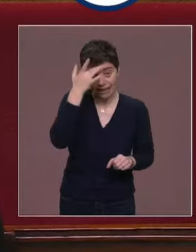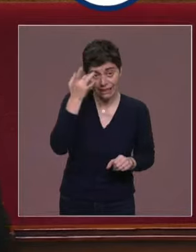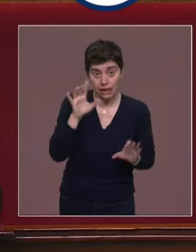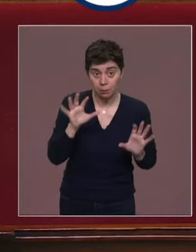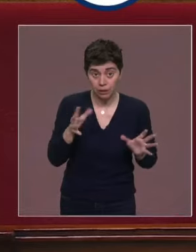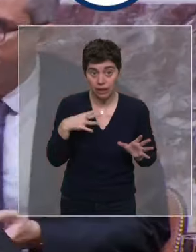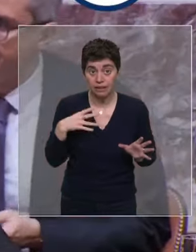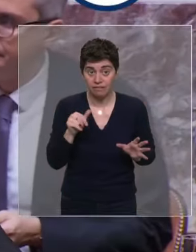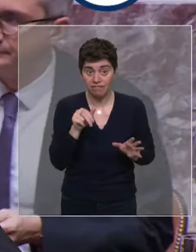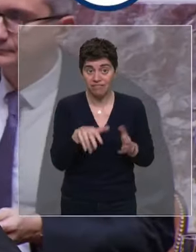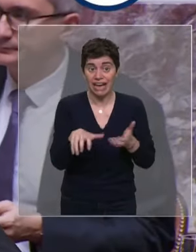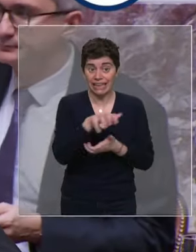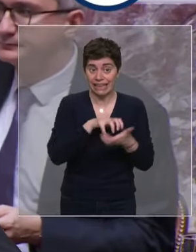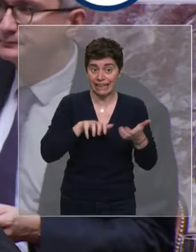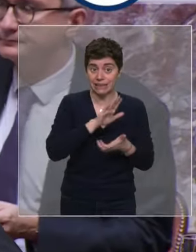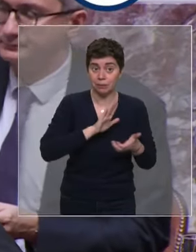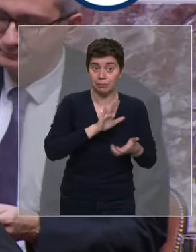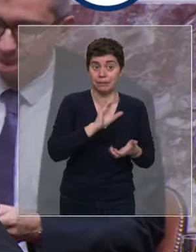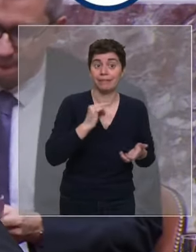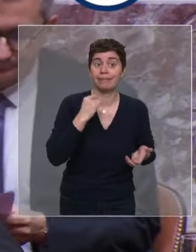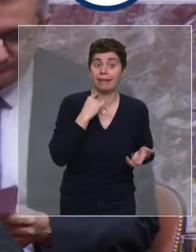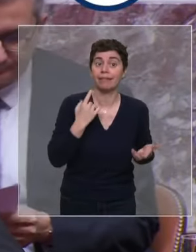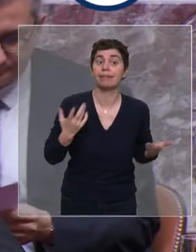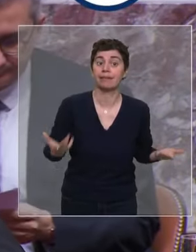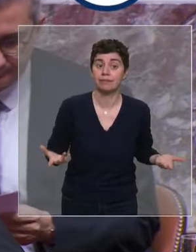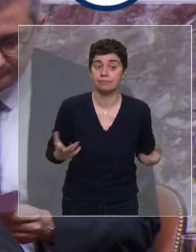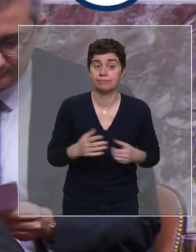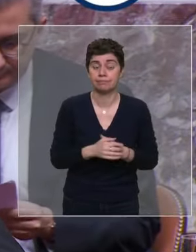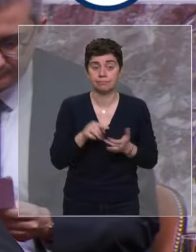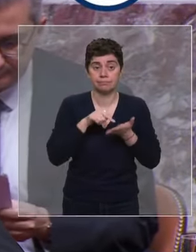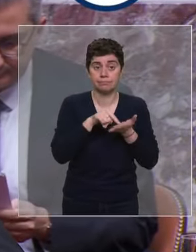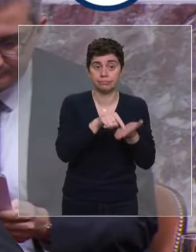ministre. Je vous remercie.